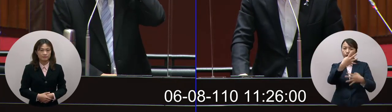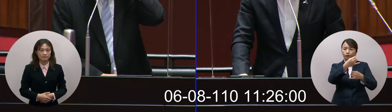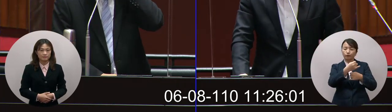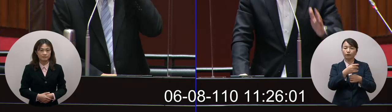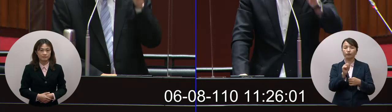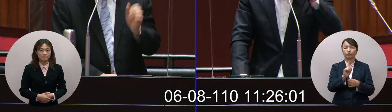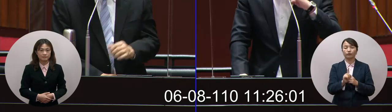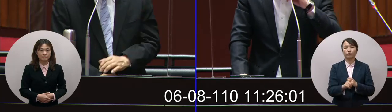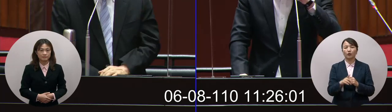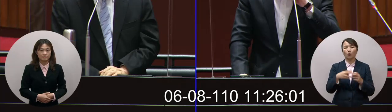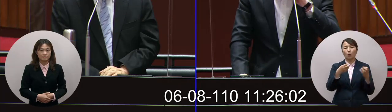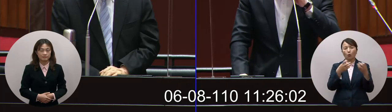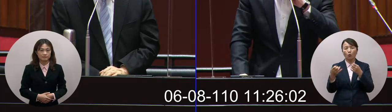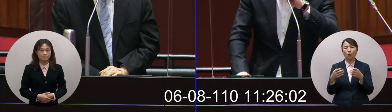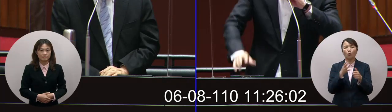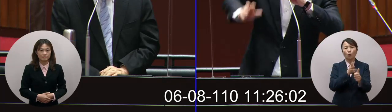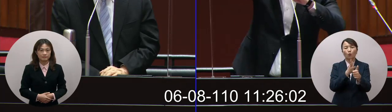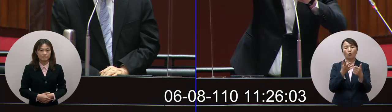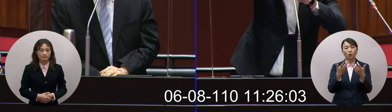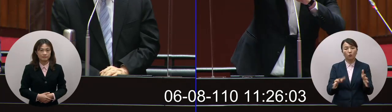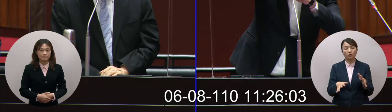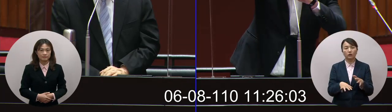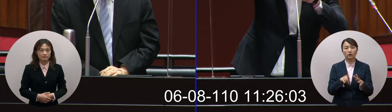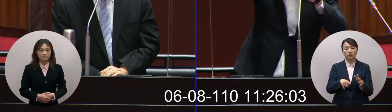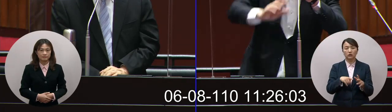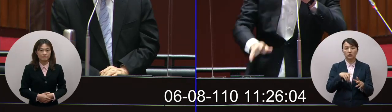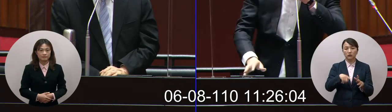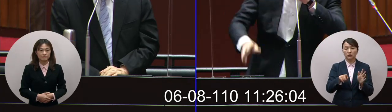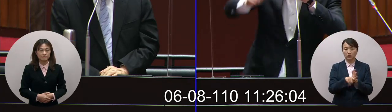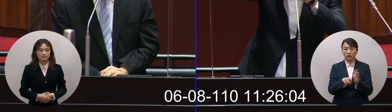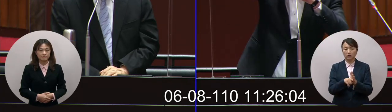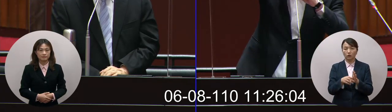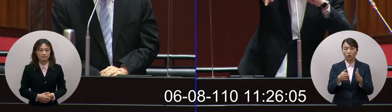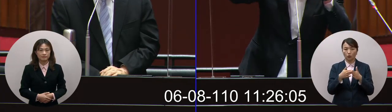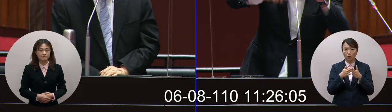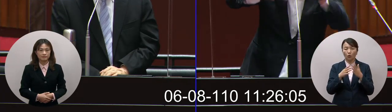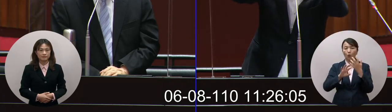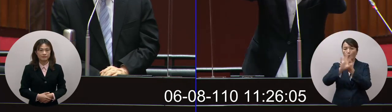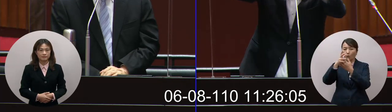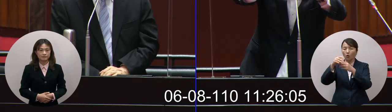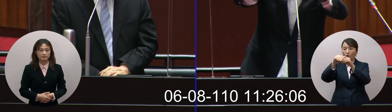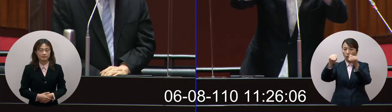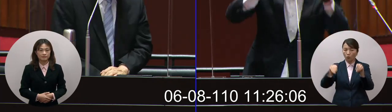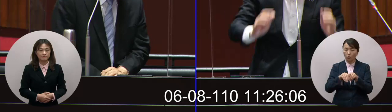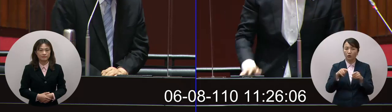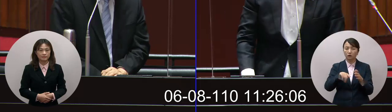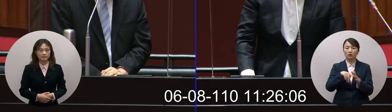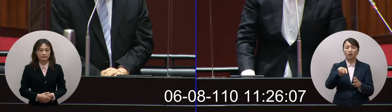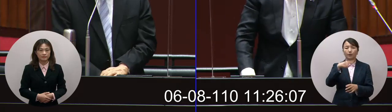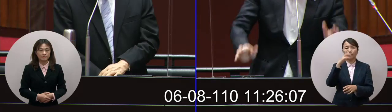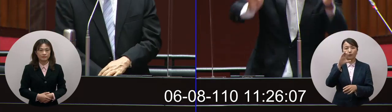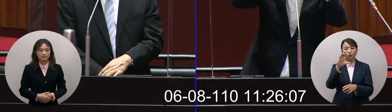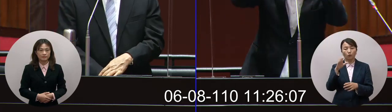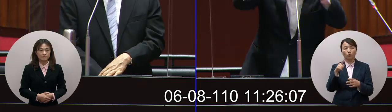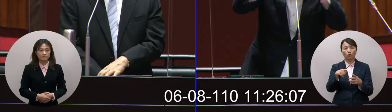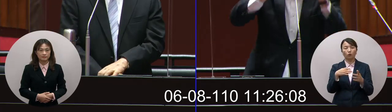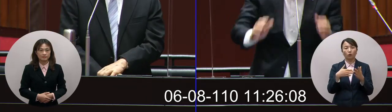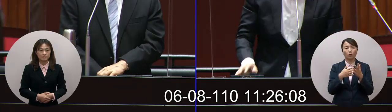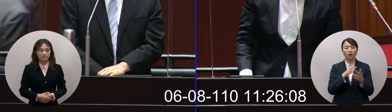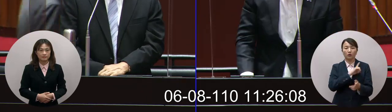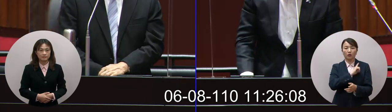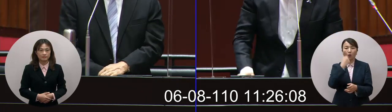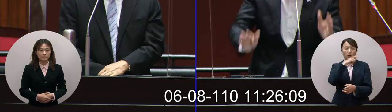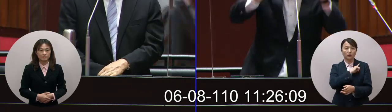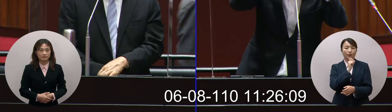吼、哦，大家差不多问这个问题。咱正是要来，所有外国送来的199，咱买到的